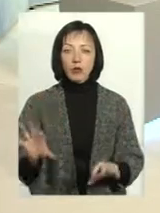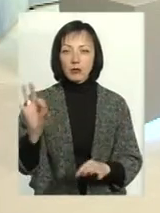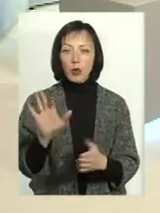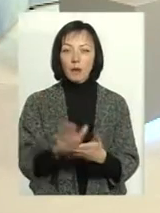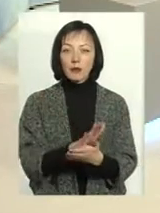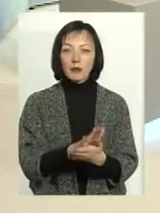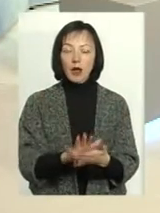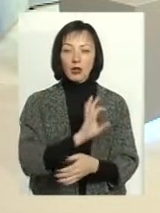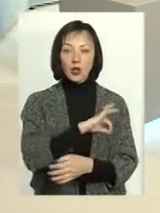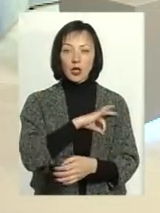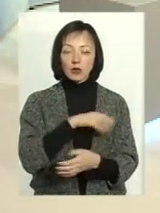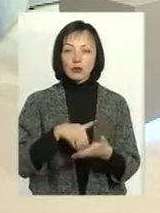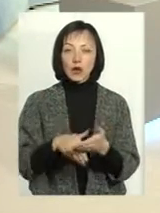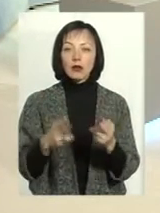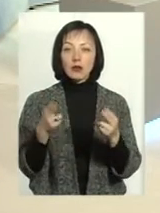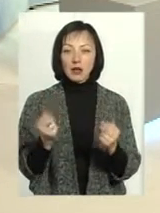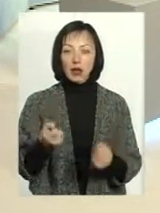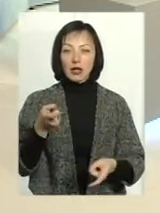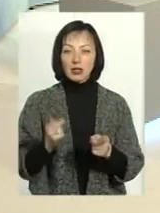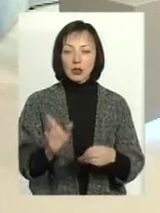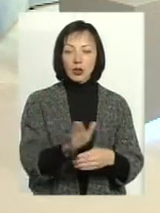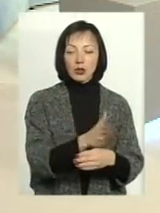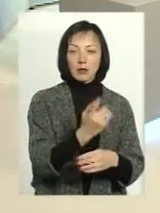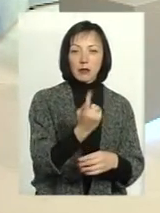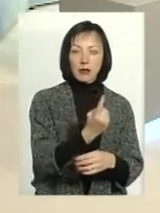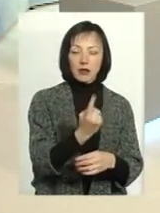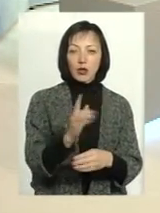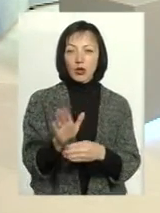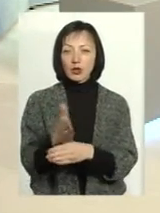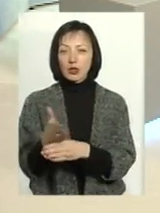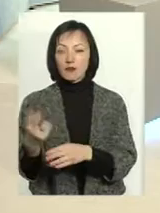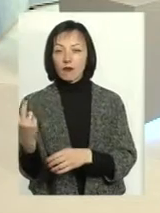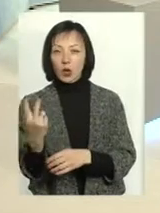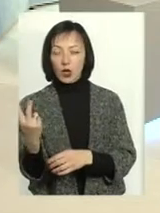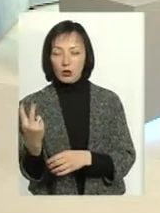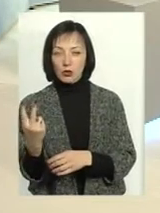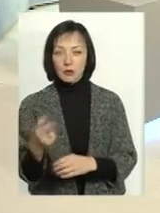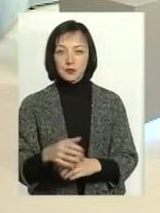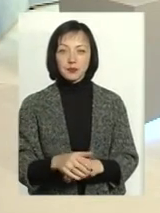безоплатну правову допомогу. Так, вона дійсно розділена на первинну, розділена на вторинну.